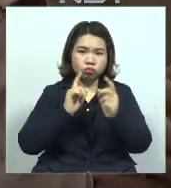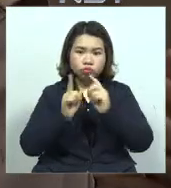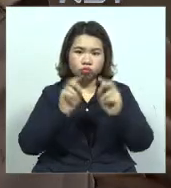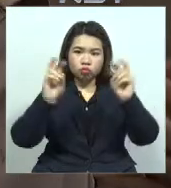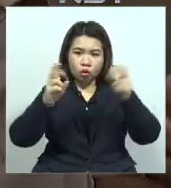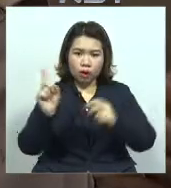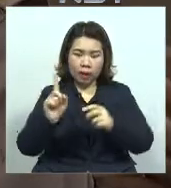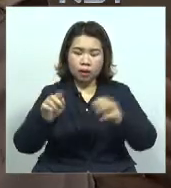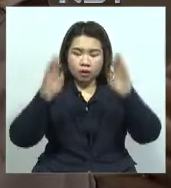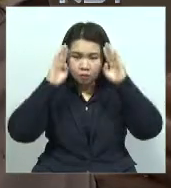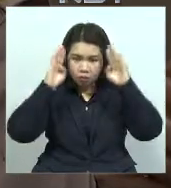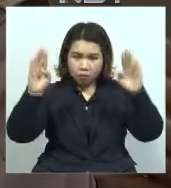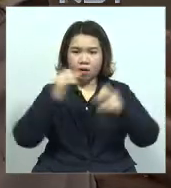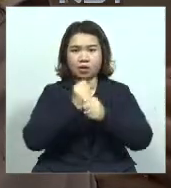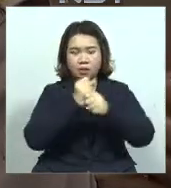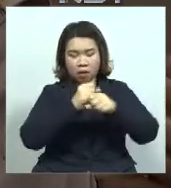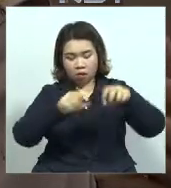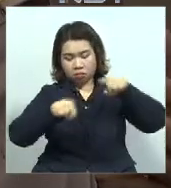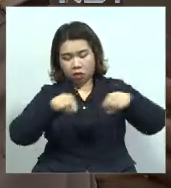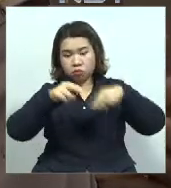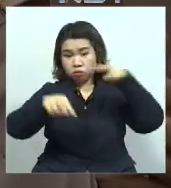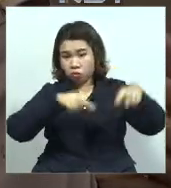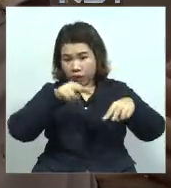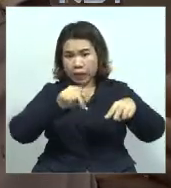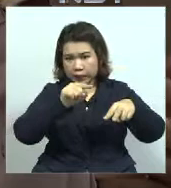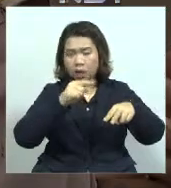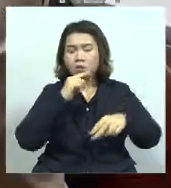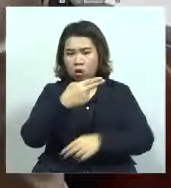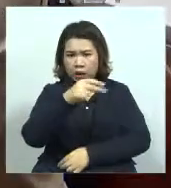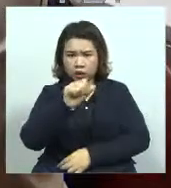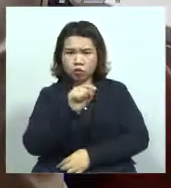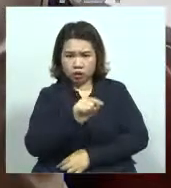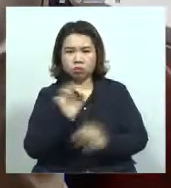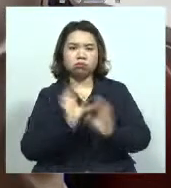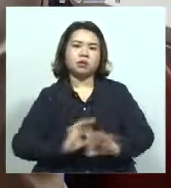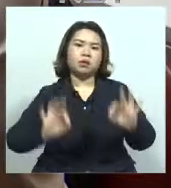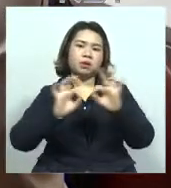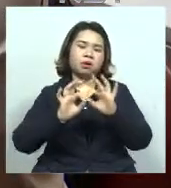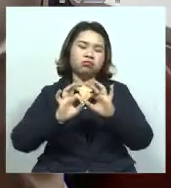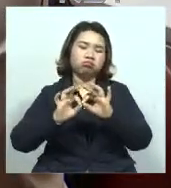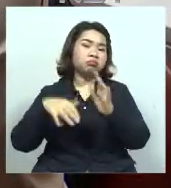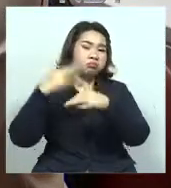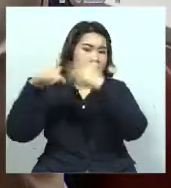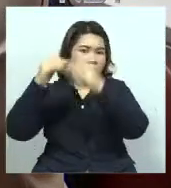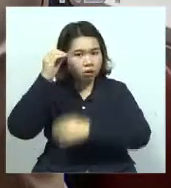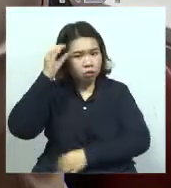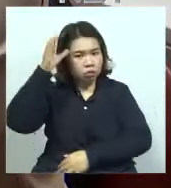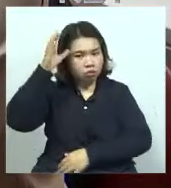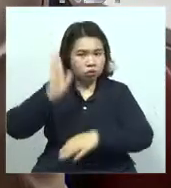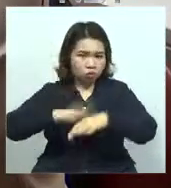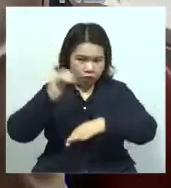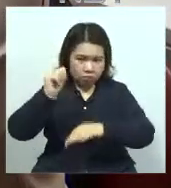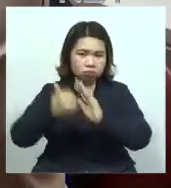ข้อประสบการณ์นักบริหารโดยย้ำถึงความสำคัญของหลักสูตรในการพัฒนาความรู้ความสามารถและพัฒนาทัก